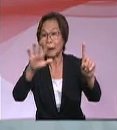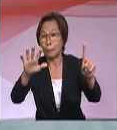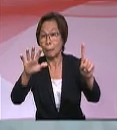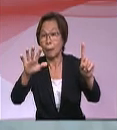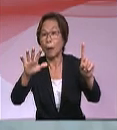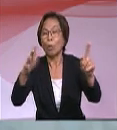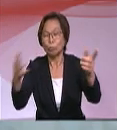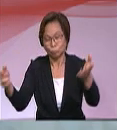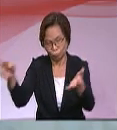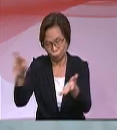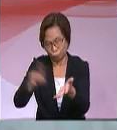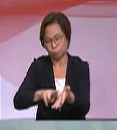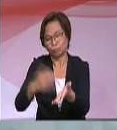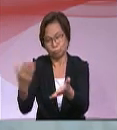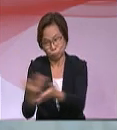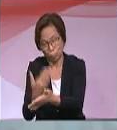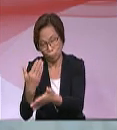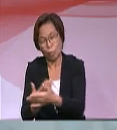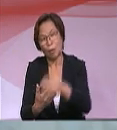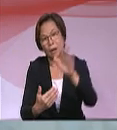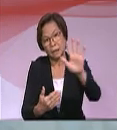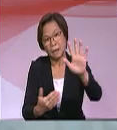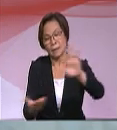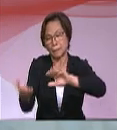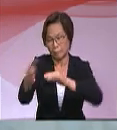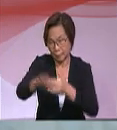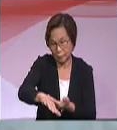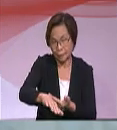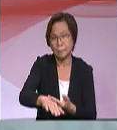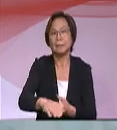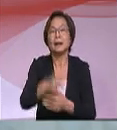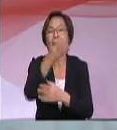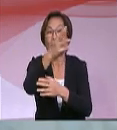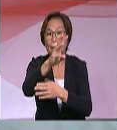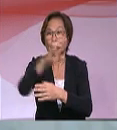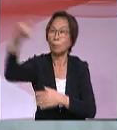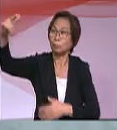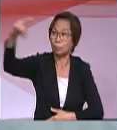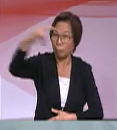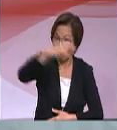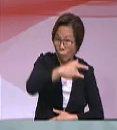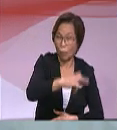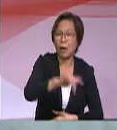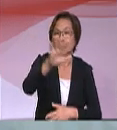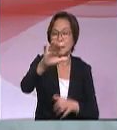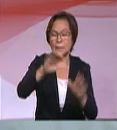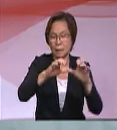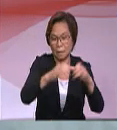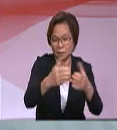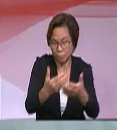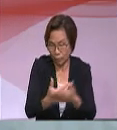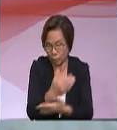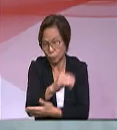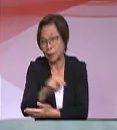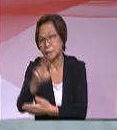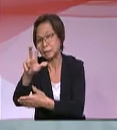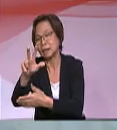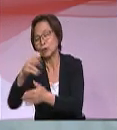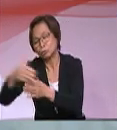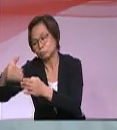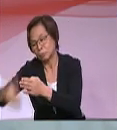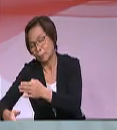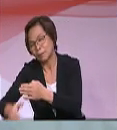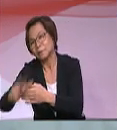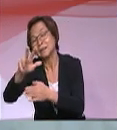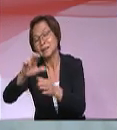1,348 kes telah dilaporkan dengan 5 kes kematian, 16 kes import, 5 kluster baru dan 3 kluster telah